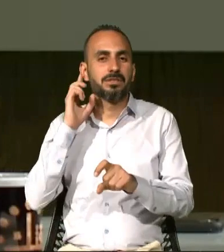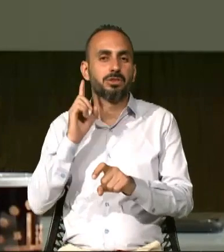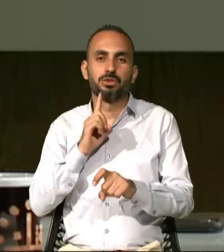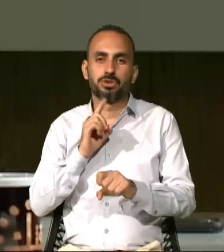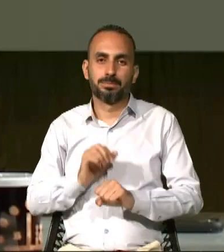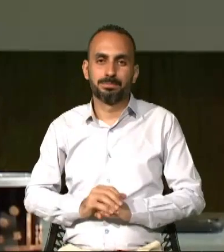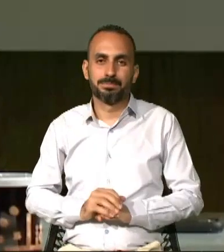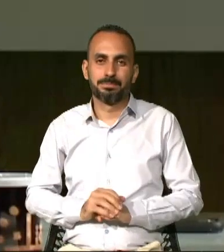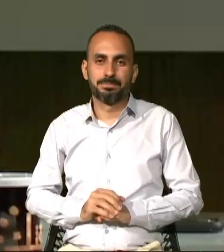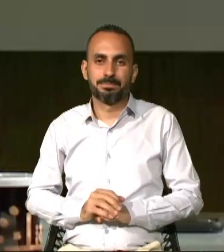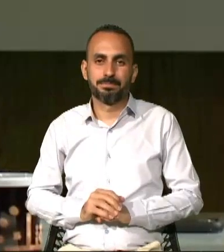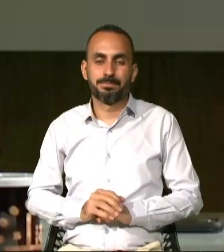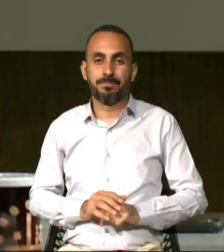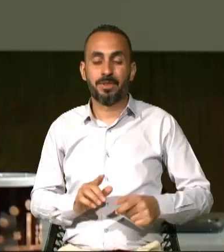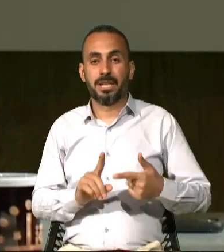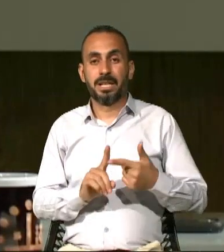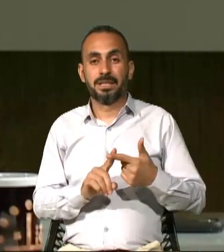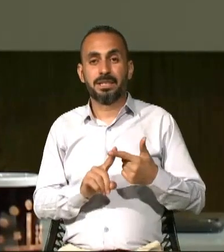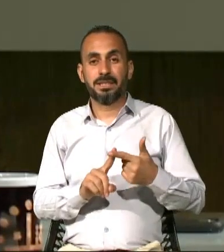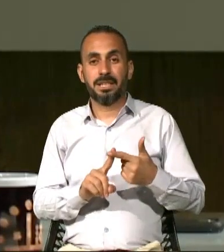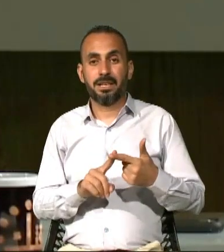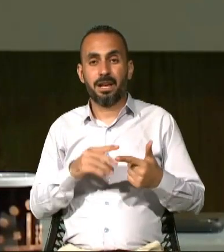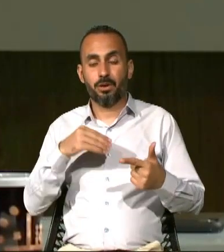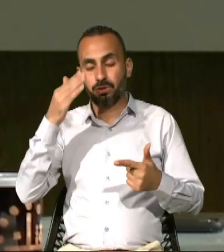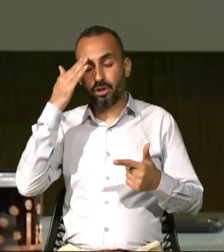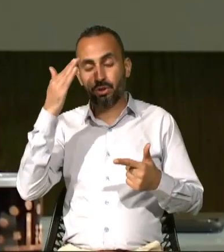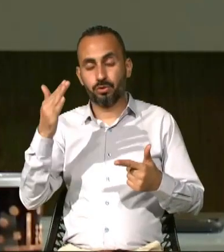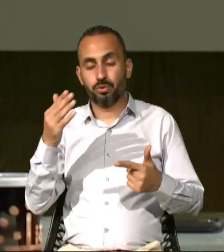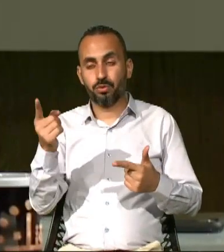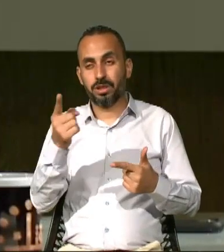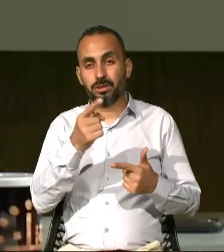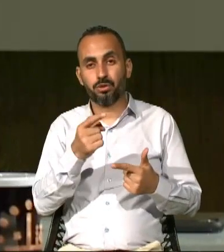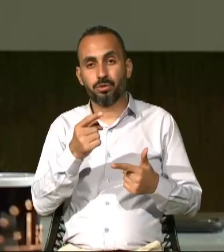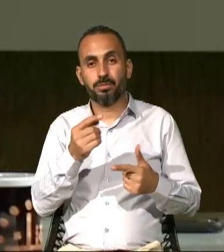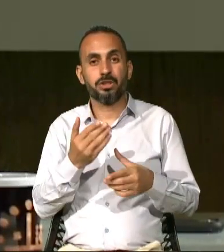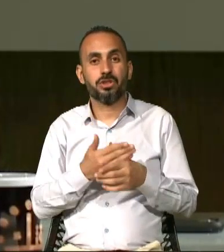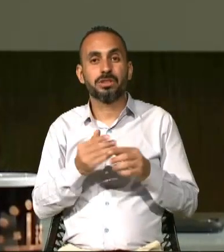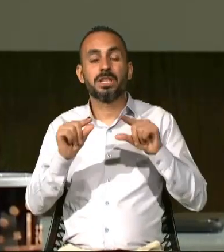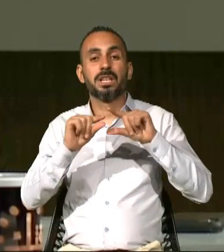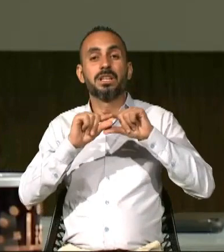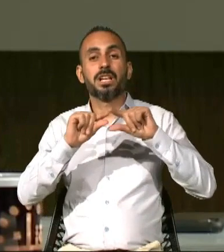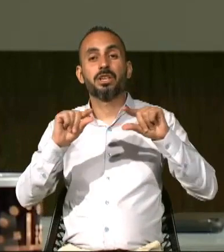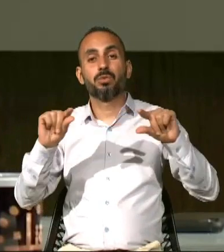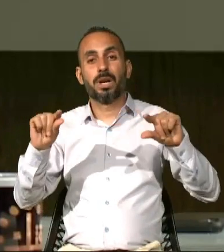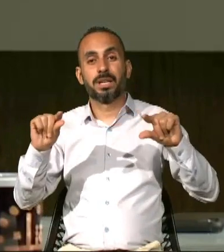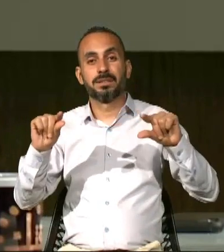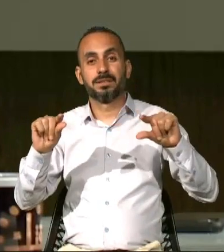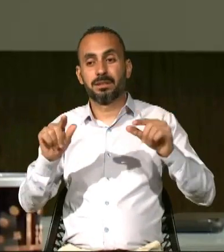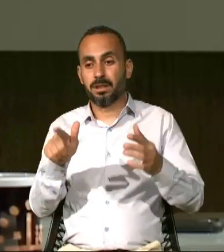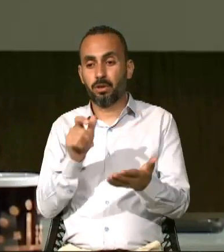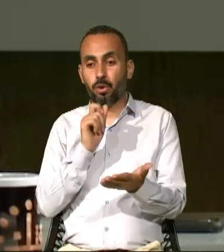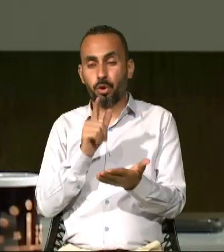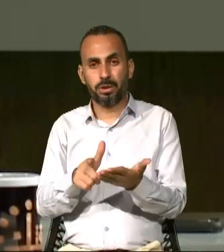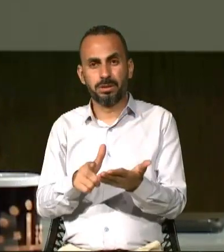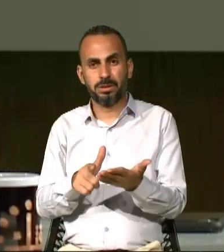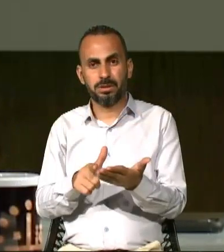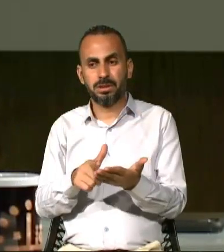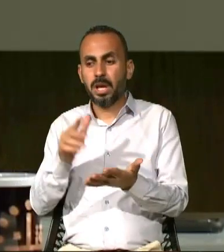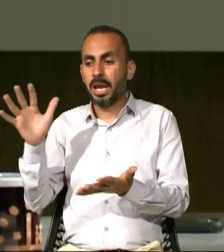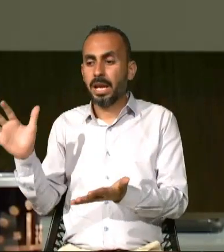الحاجه الثانيه العنوان الرائع للقاد الرب الروح القدس للاسيس جرجس جميل. نجاتكم